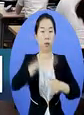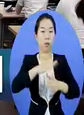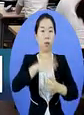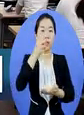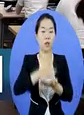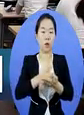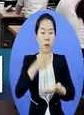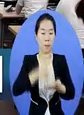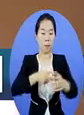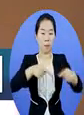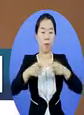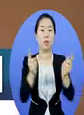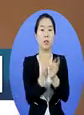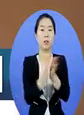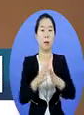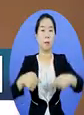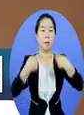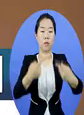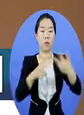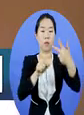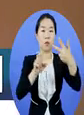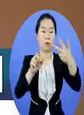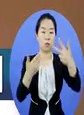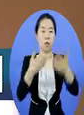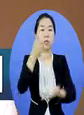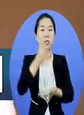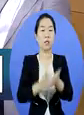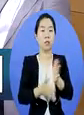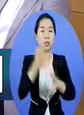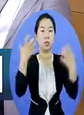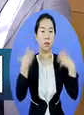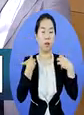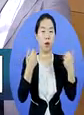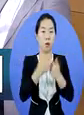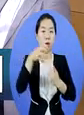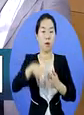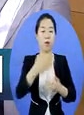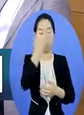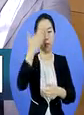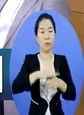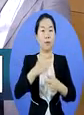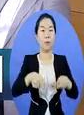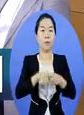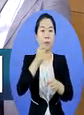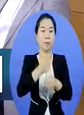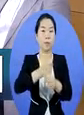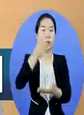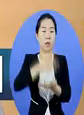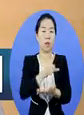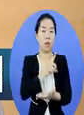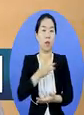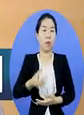청소년들이 천안의 정책 제안에 직접 참여합니다. 지난 29일 시청 대회의실에서 청소년 우리가 함께 만들어가는 천안이라는